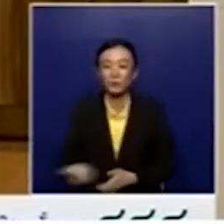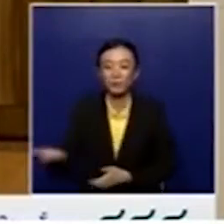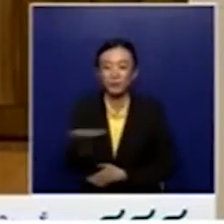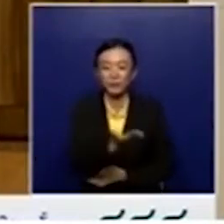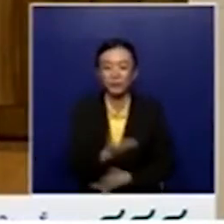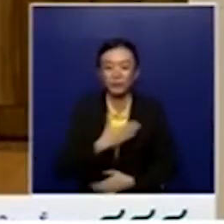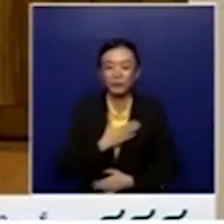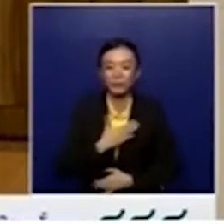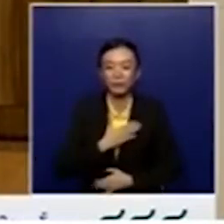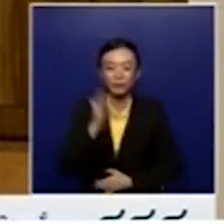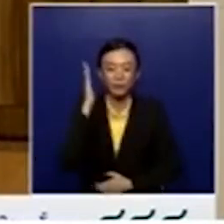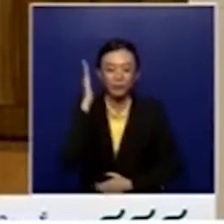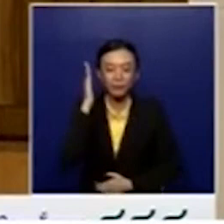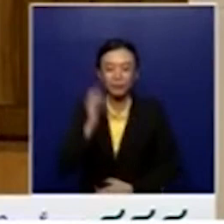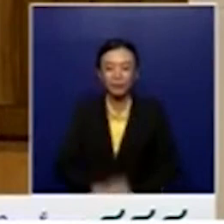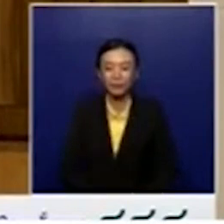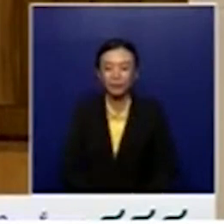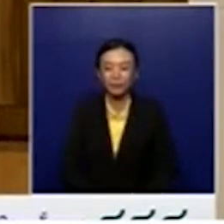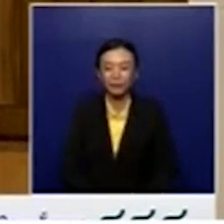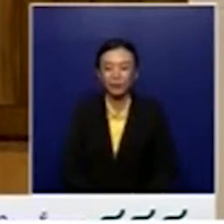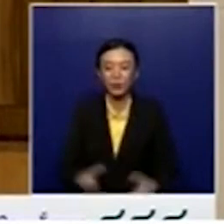เสียงนะครับหลังจากนี้ก็จะมีการที่จะนาวาละ2ที่เรียกว่าท่านกรรมาธิการเป็นการพิจารณาร่างกฎหมายนะครับเป็นรายมาตราอาจจะเพิ่มตัดทอนหรือว่าแก้ไขบางมาตราหรือบางค่อยทำให้สมบูรณ์ขึ้นนะครับแล้วก็วารสารก็คือขั้นตอนการลงมติเห็นชอบก่อนส่งสู่สภาสูงนะครับหรือว่าวุฒิสภาให้ความเห็นชอบนั่นเองหากวุฒิสภาเห็นชอบนะครับก็จะส่งศาลรัฐธรรมนูญวินิจฉัยว่าขัดรัฐธรรมนูญหรือไม่จากนั้นก็จะนำขึ้นทูลเกล้านะครับเพื่อทรงลงพระปรมาภิไธยแล้วก็ประกาศใช้เป็นกฎหมายต่อไป